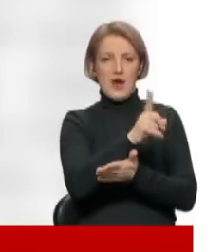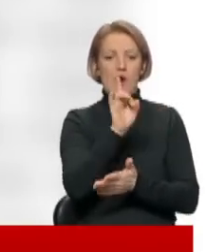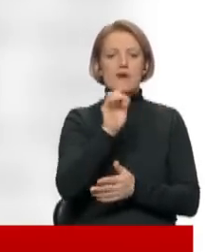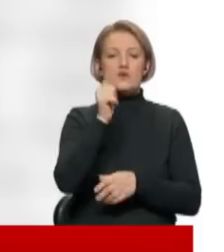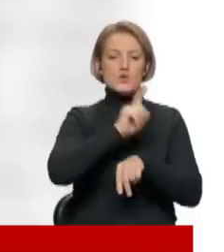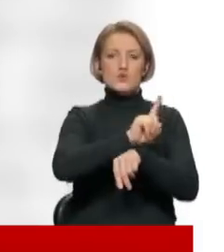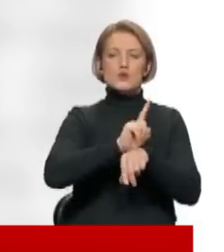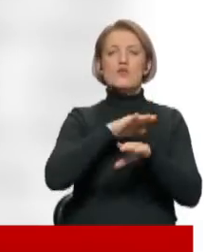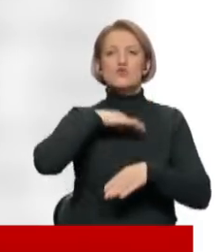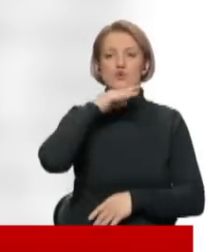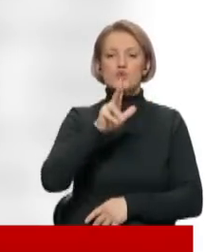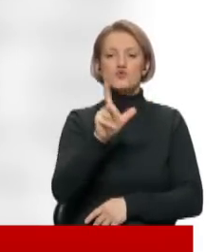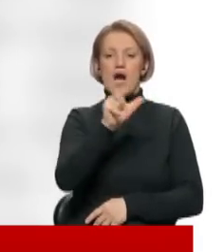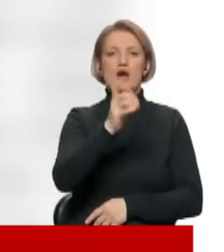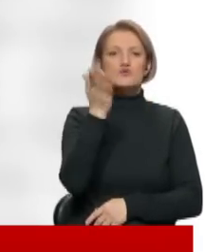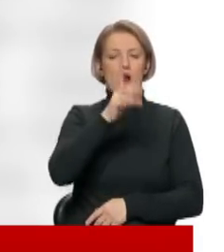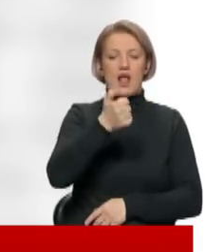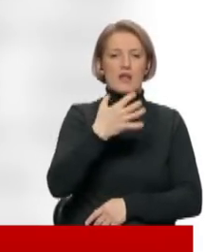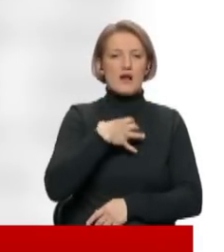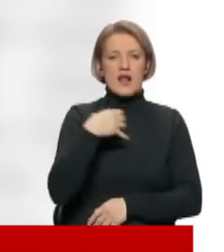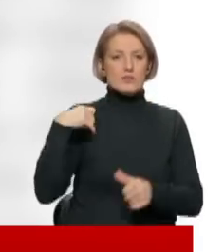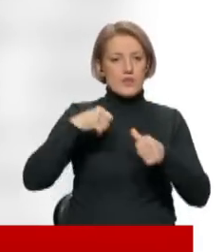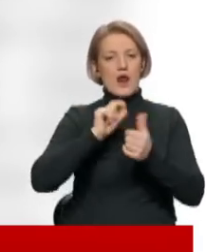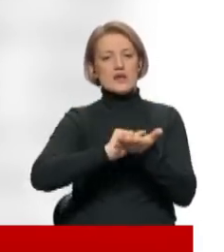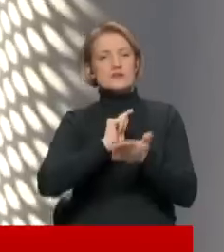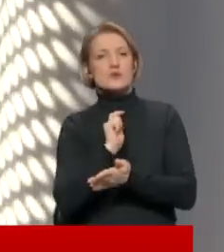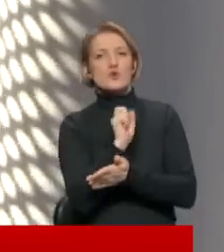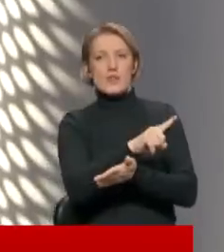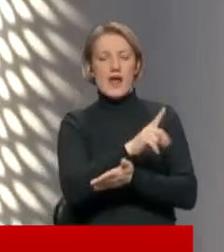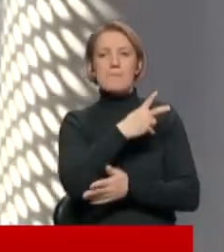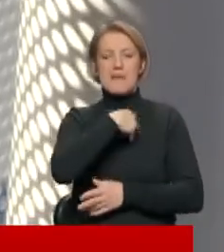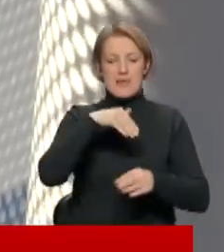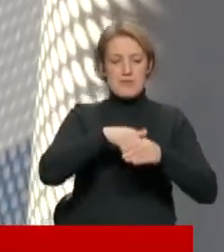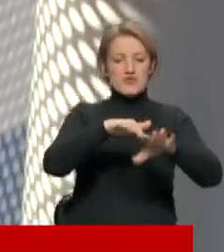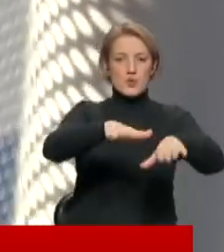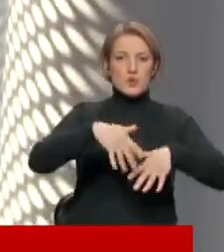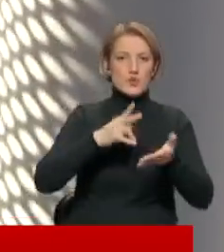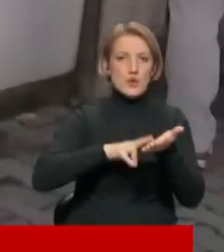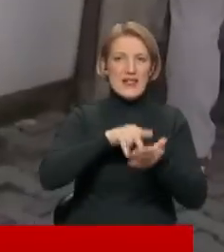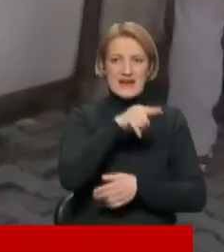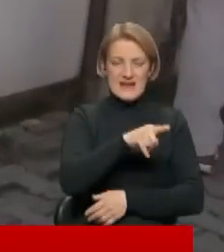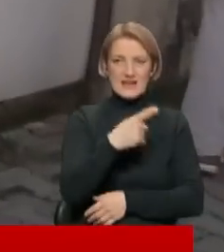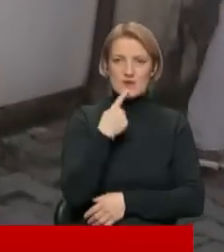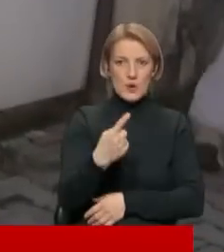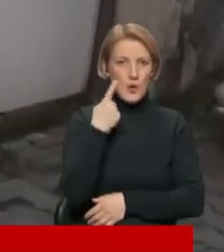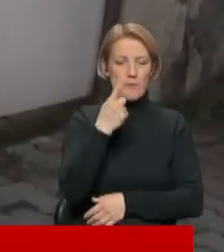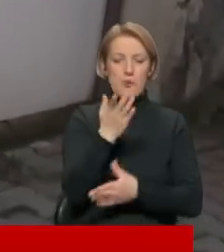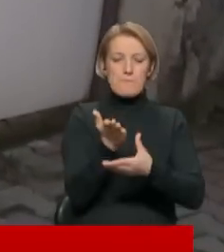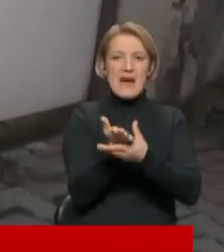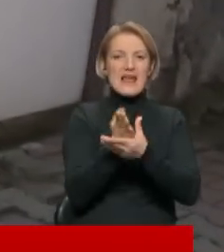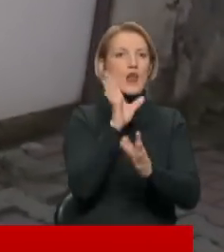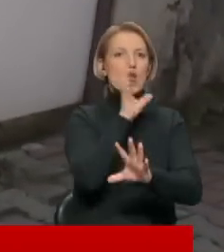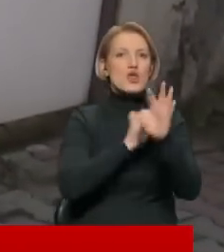yasal sürede olduğu 3 ay sonra 6 Haziranda bir yazı daha gönderildi belediye meclisi üyelerinin iddiasına göre tüm Bu belgeler